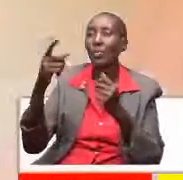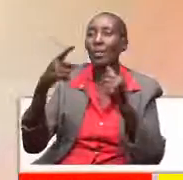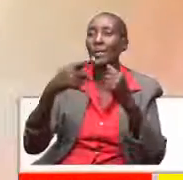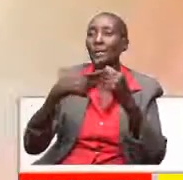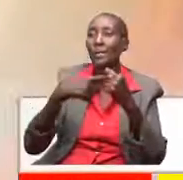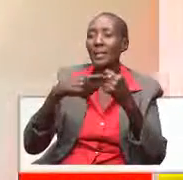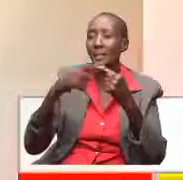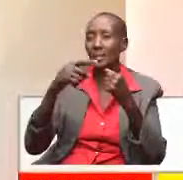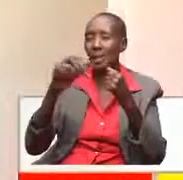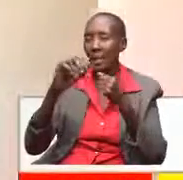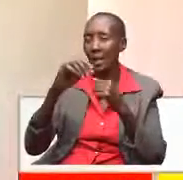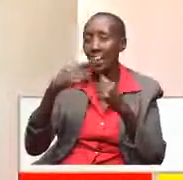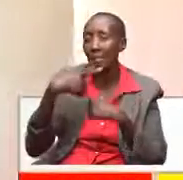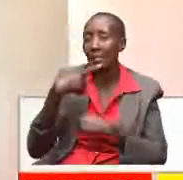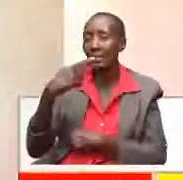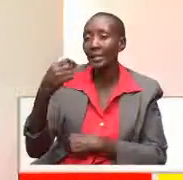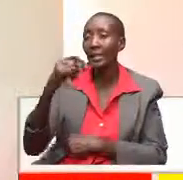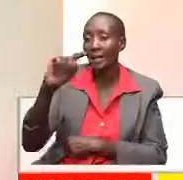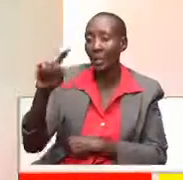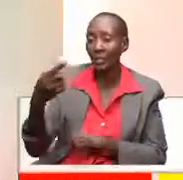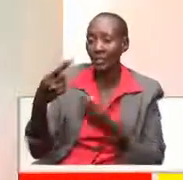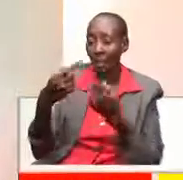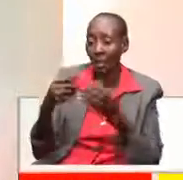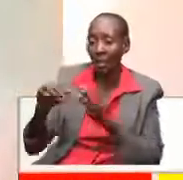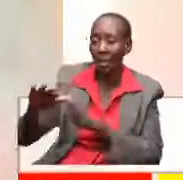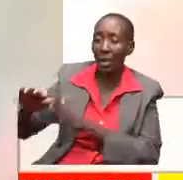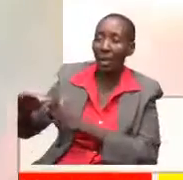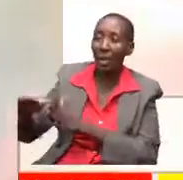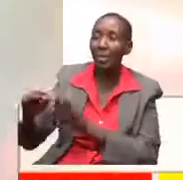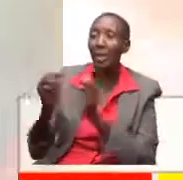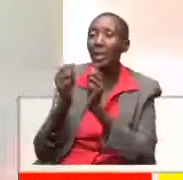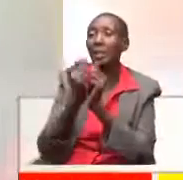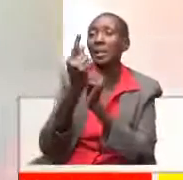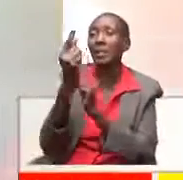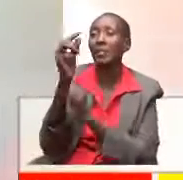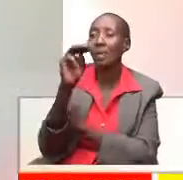1,672. Kwa jumla deni yote inabakia milioni